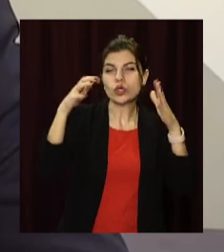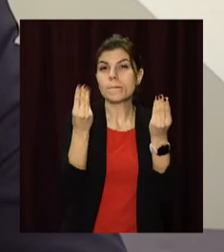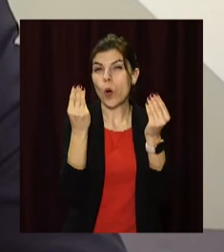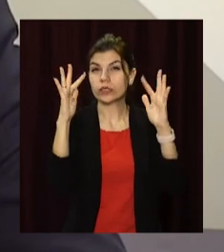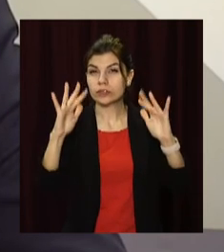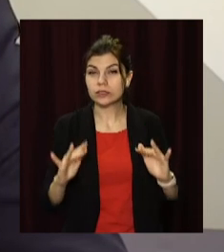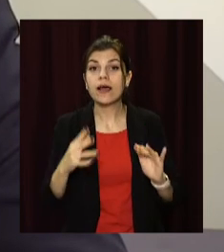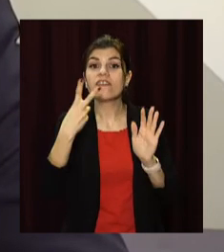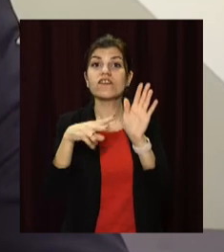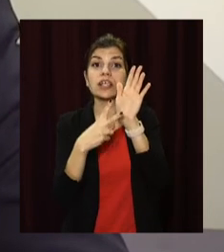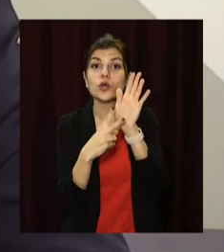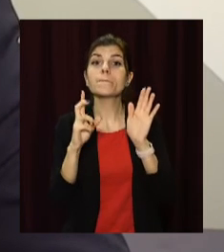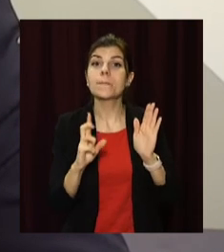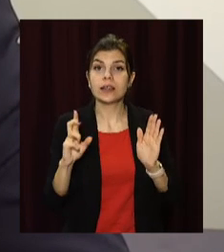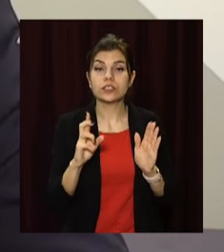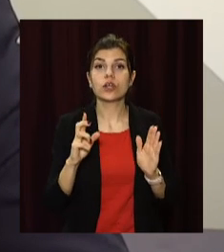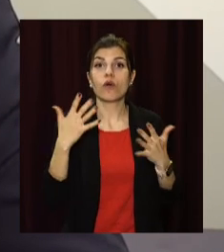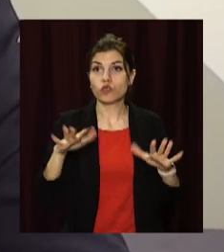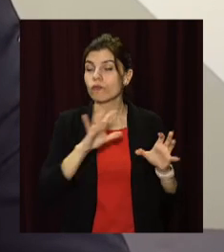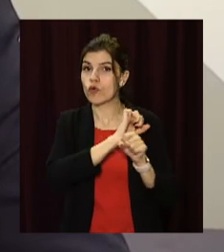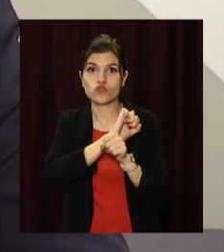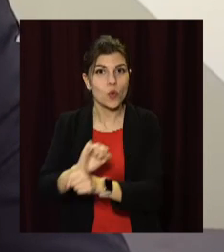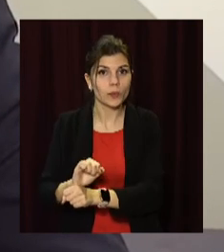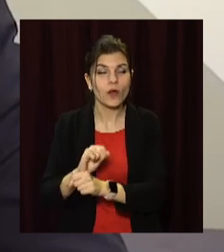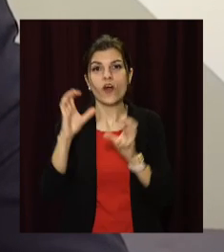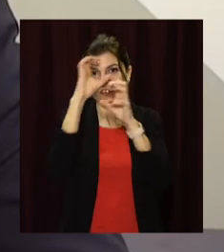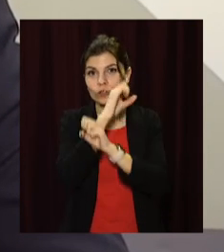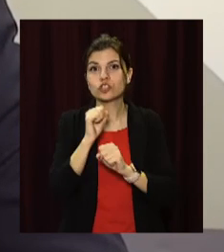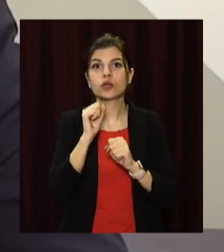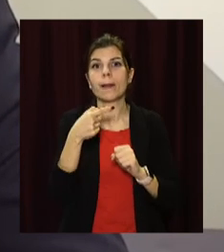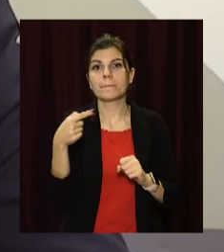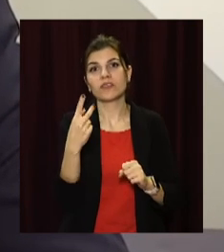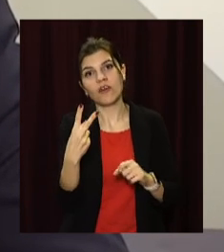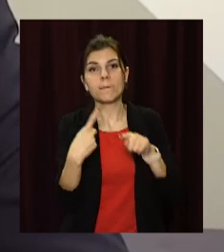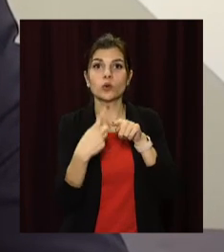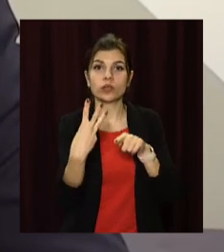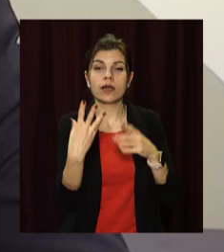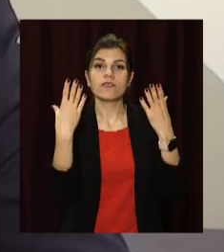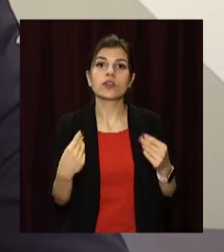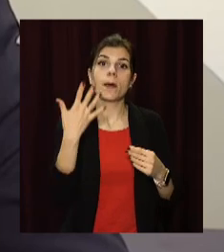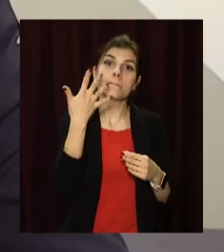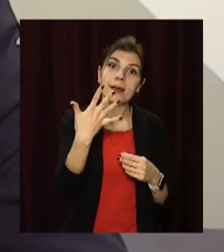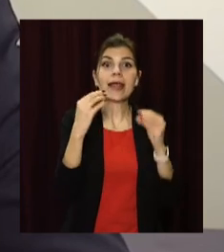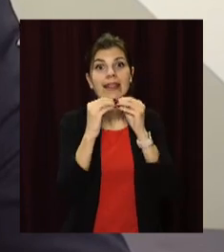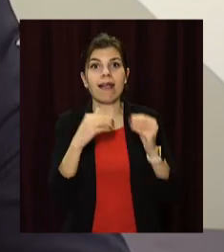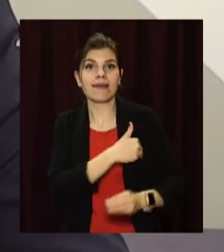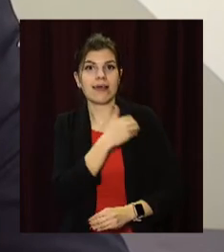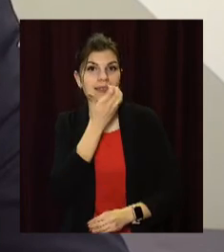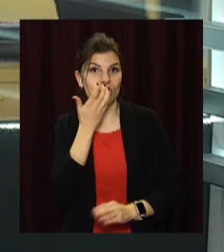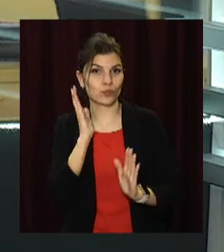снігу. 27 березня опади припиняються, вночі мінус 2 плюс 3, в день 5-10 градусів